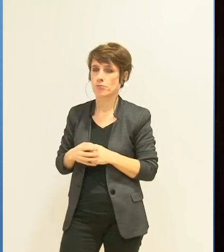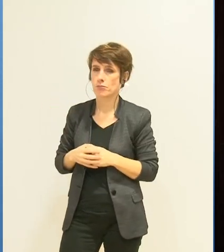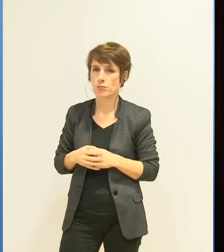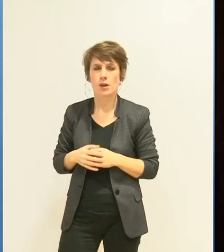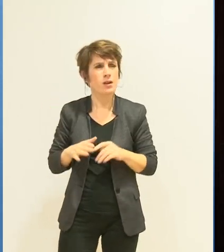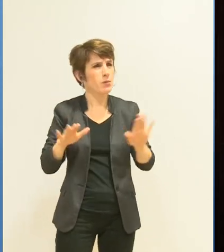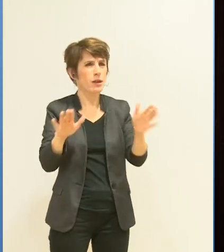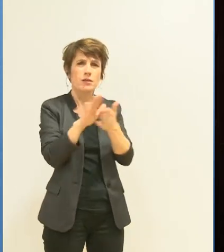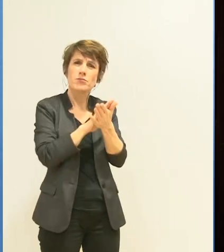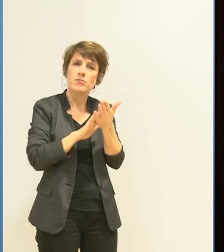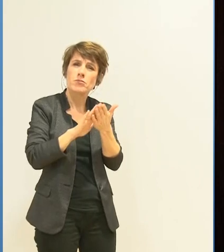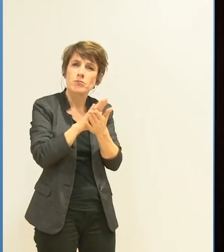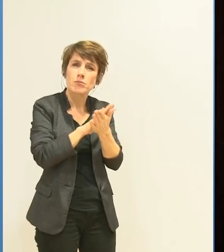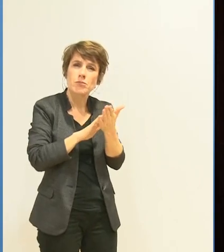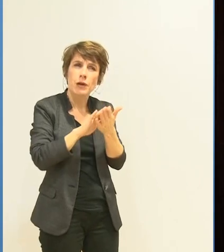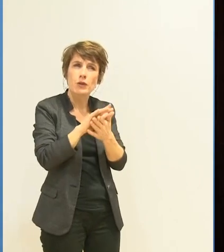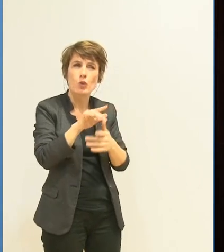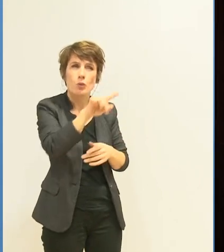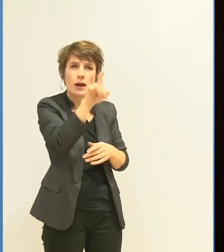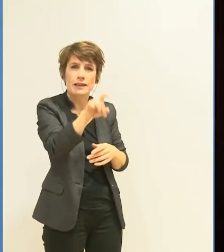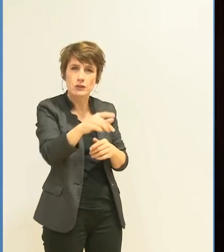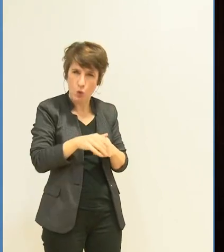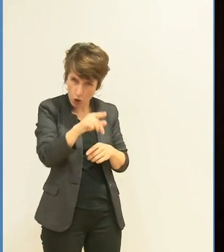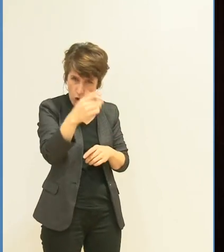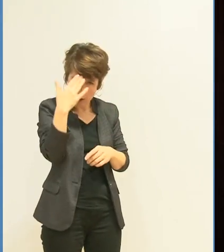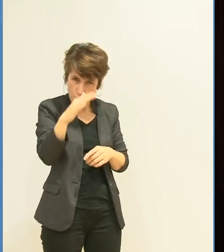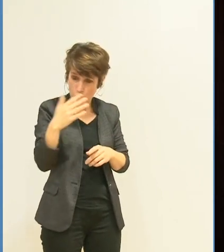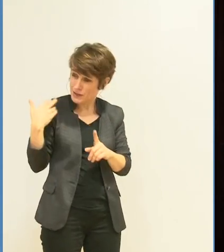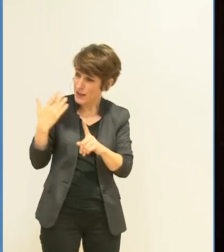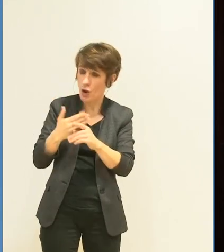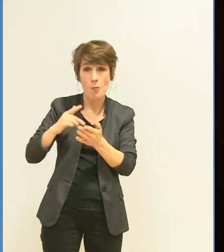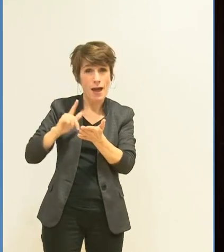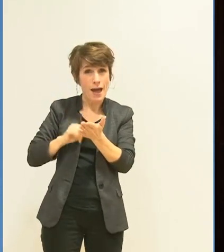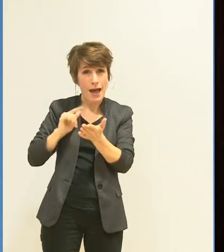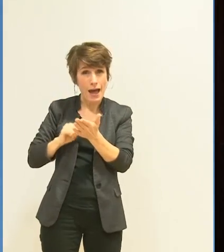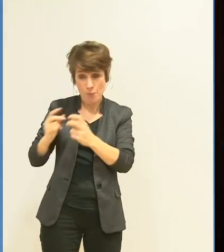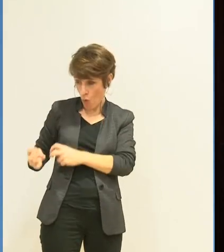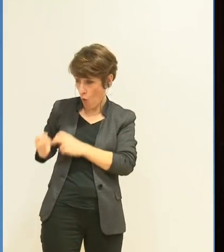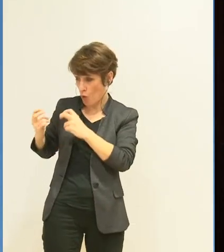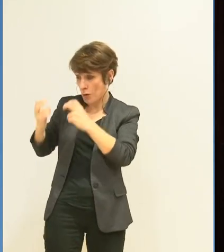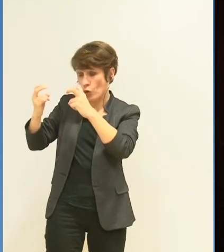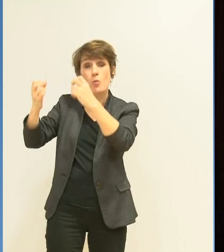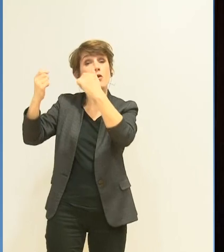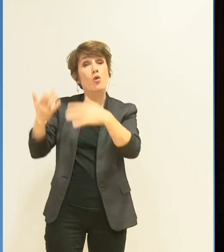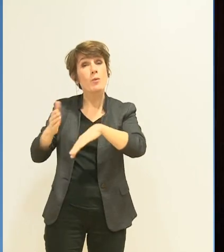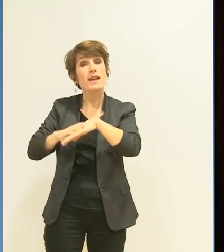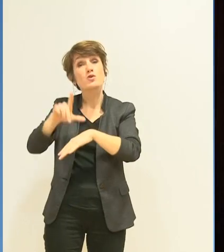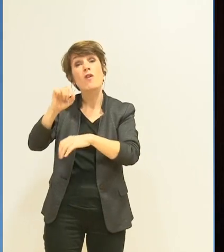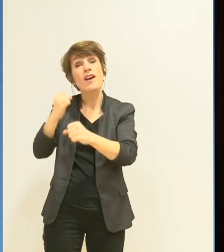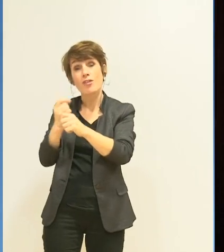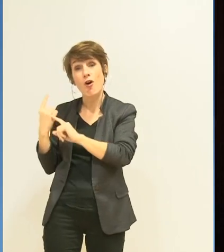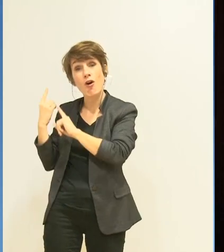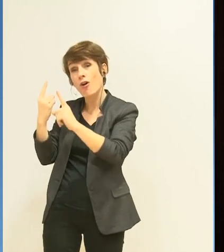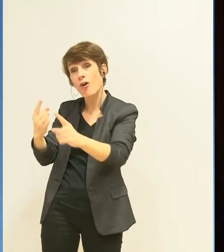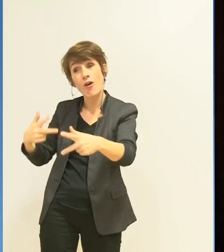vous savez combien il y a eu d'augmentation d'impôts locaux par la ville de grenoble dans les 20 ans qui viennent de passer